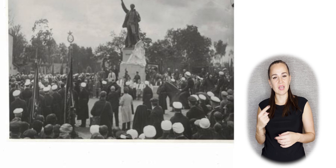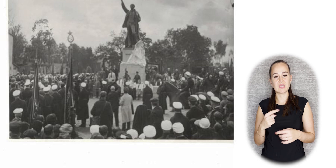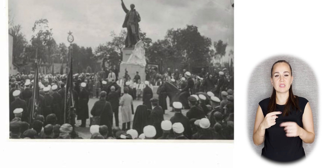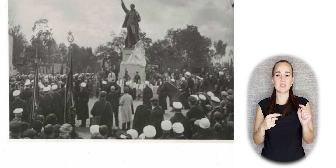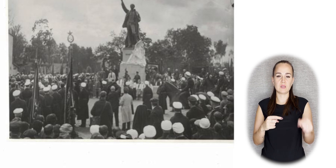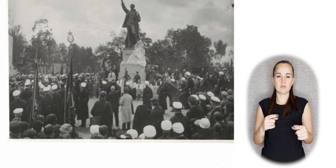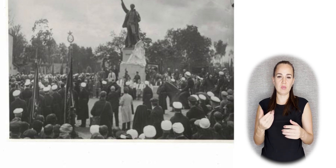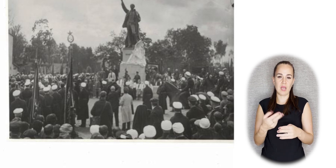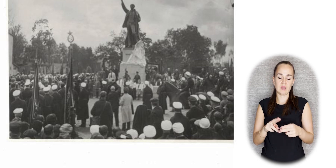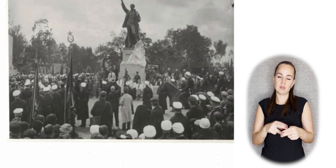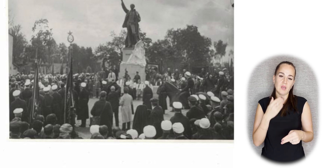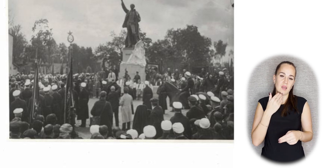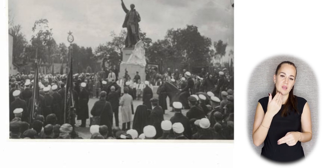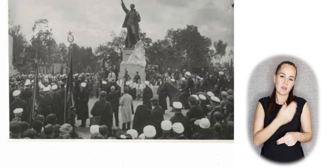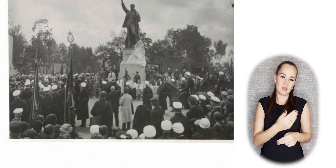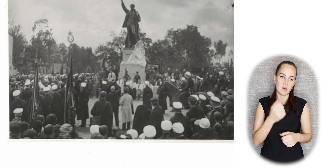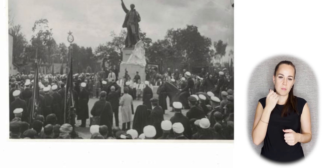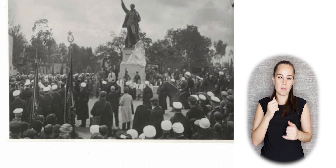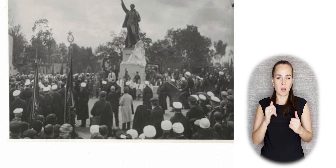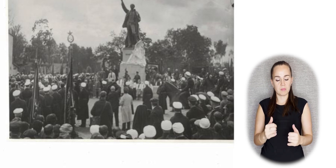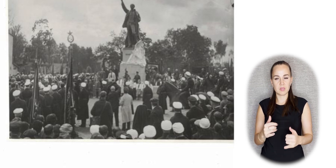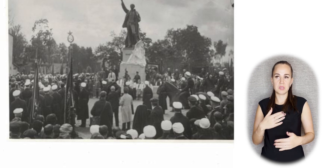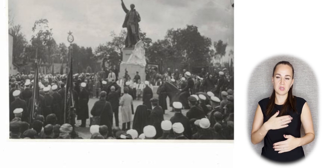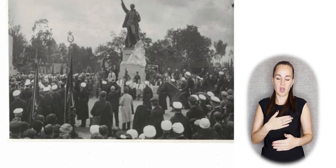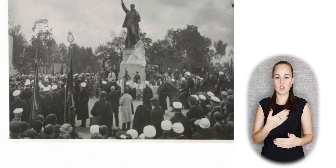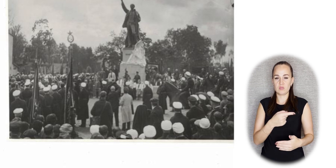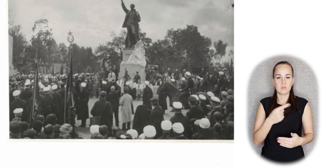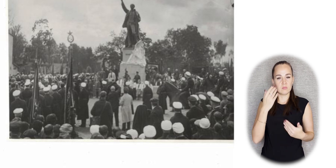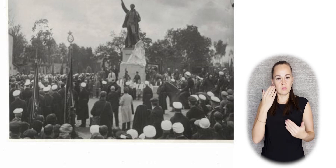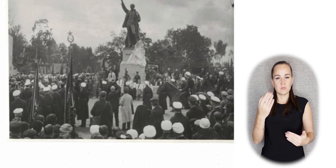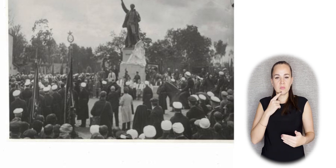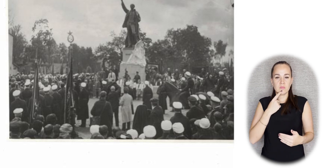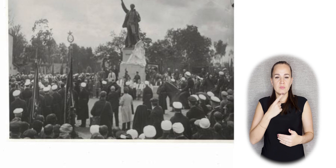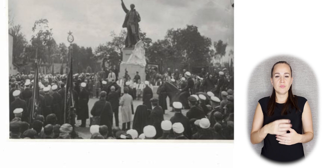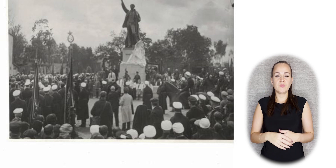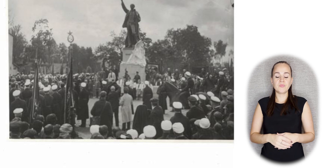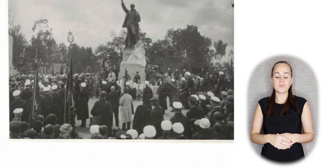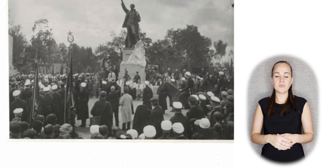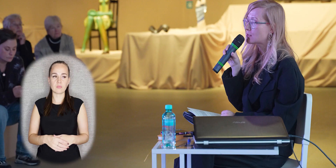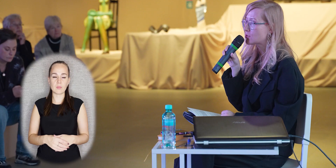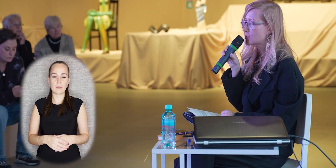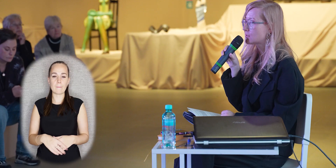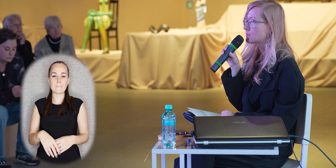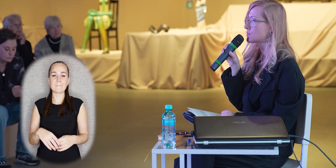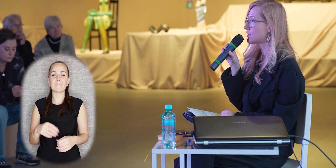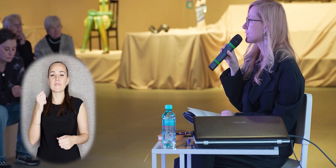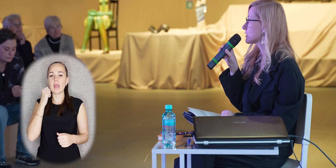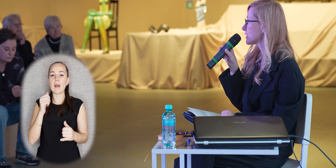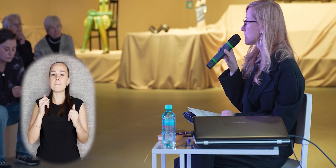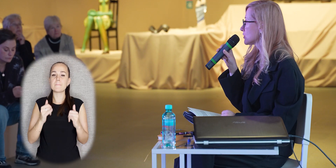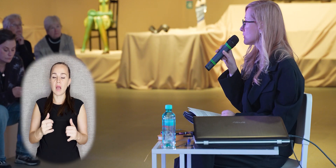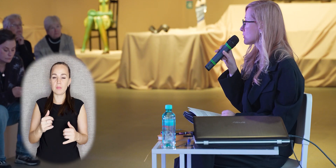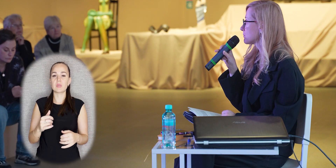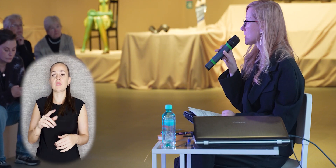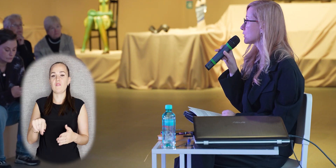В смысле, я не могу сказать, это эскиз, модель или какое конкретно имеет это отношение, скульптура к памятнику жертвам 9